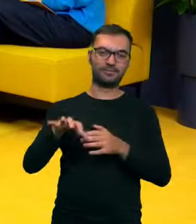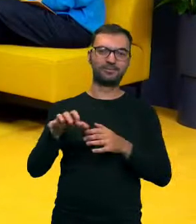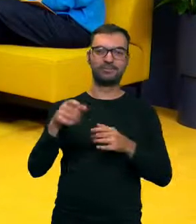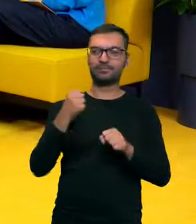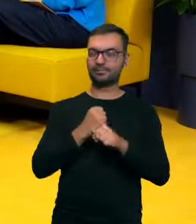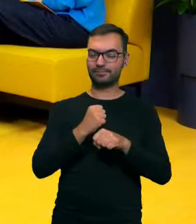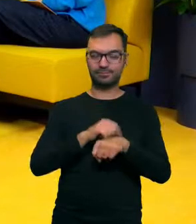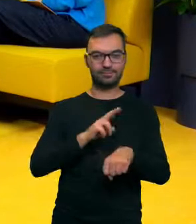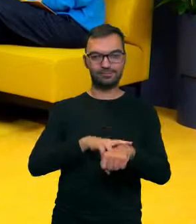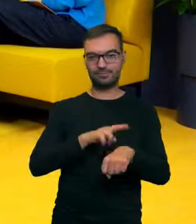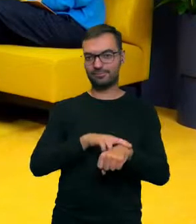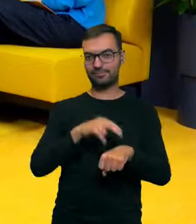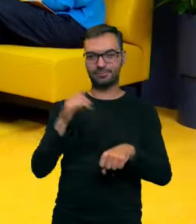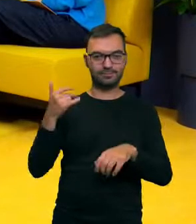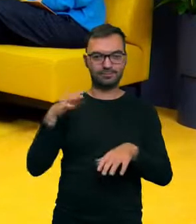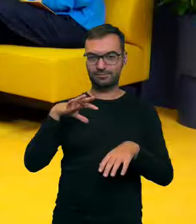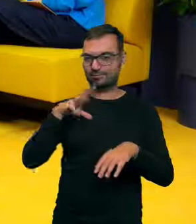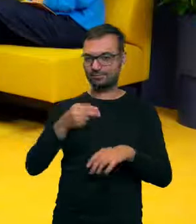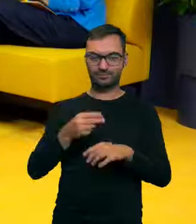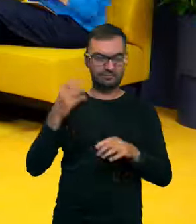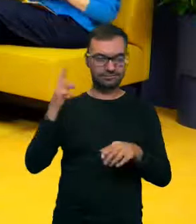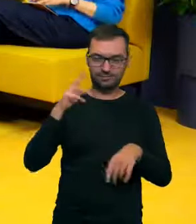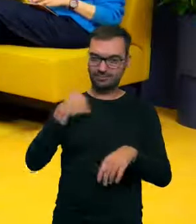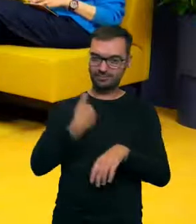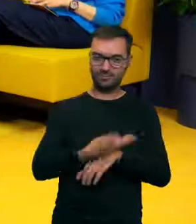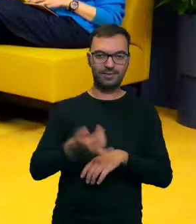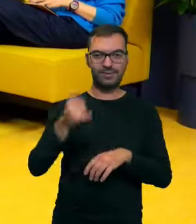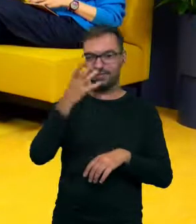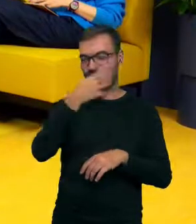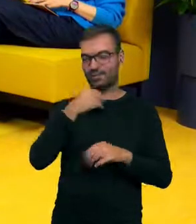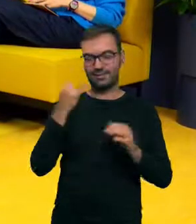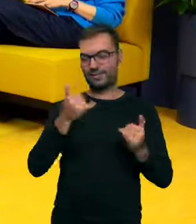w takich godzinach, że zawsze wyglądają dosyć tak